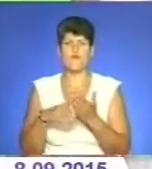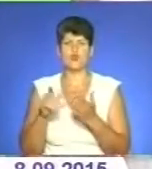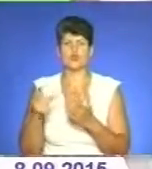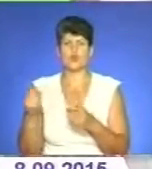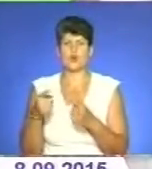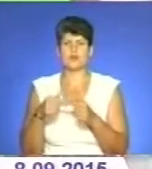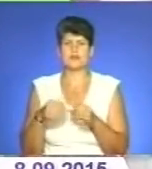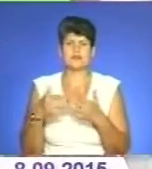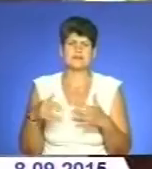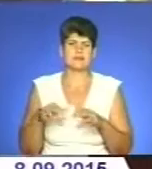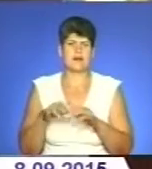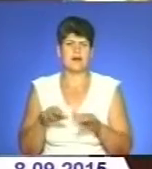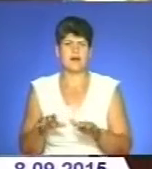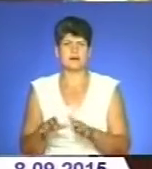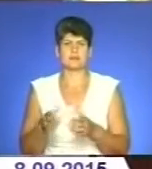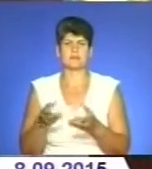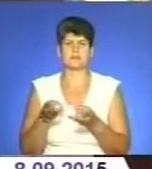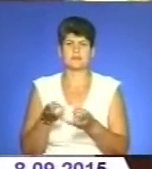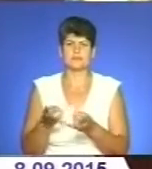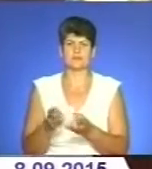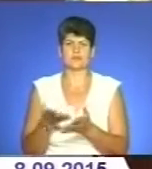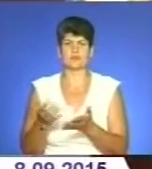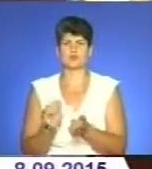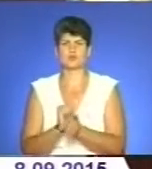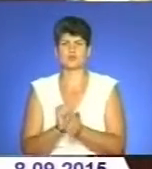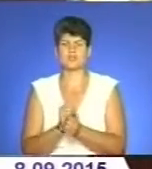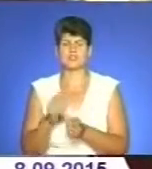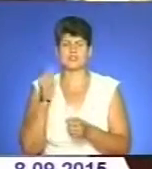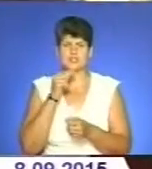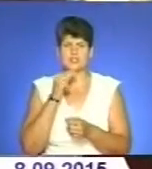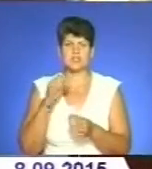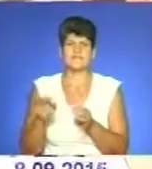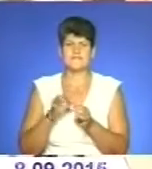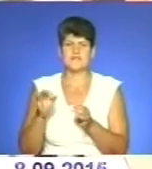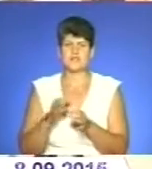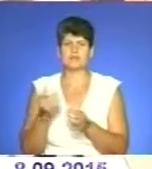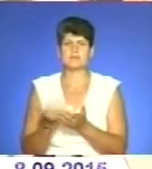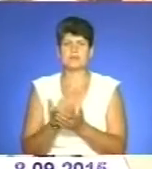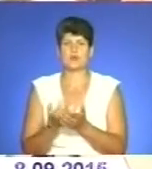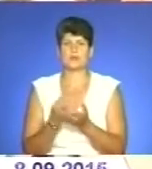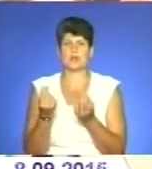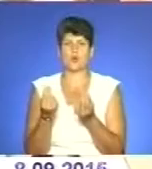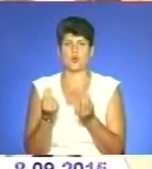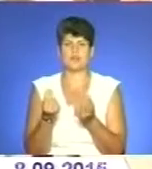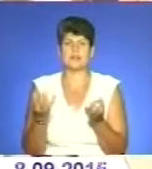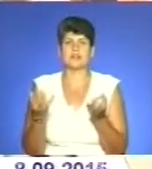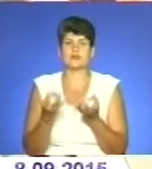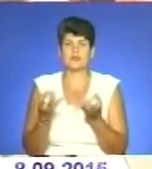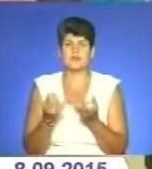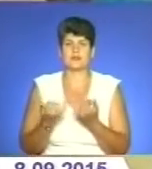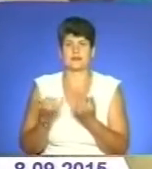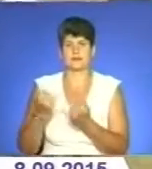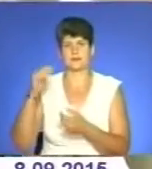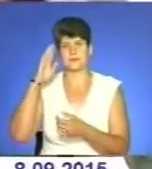організовують різноманітні акції, випікають пряники, сушать чаї, вишивають картини, щоб заробити кошти на найнеобхідніше для